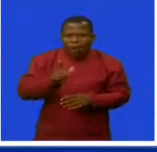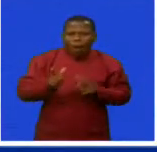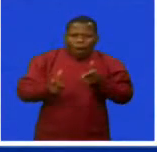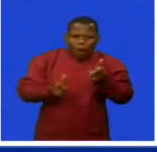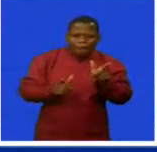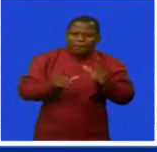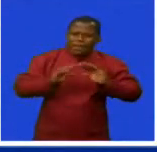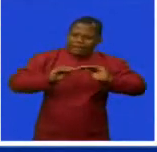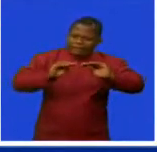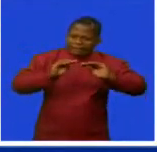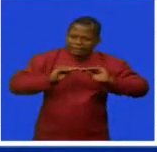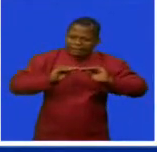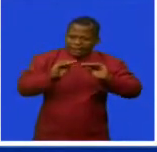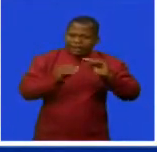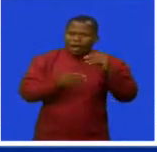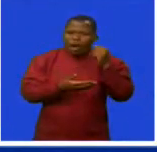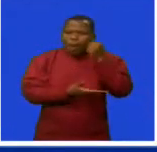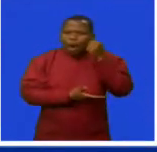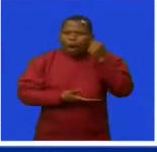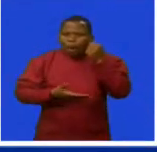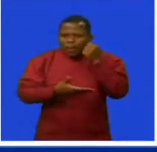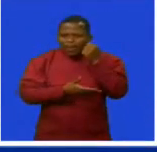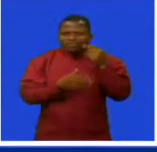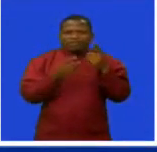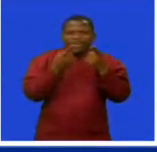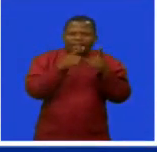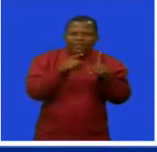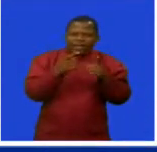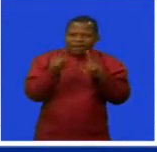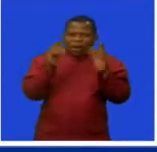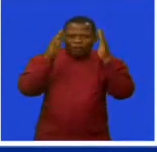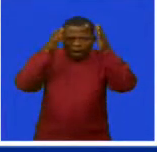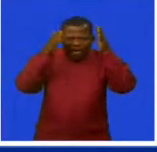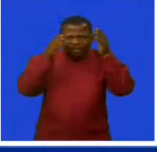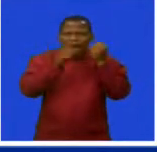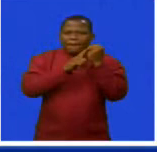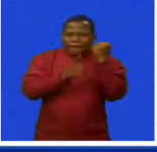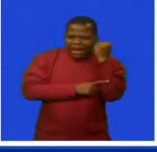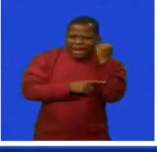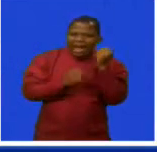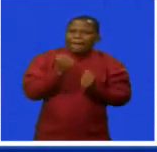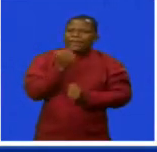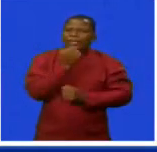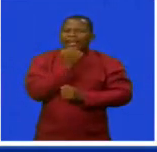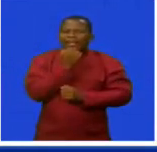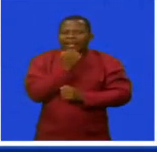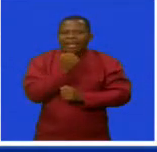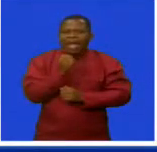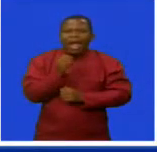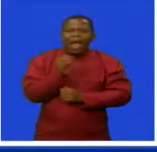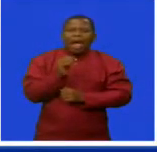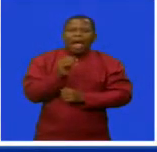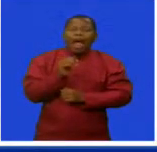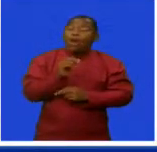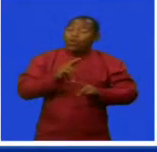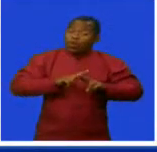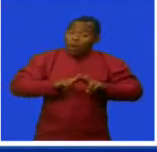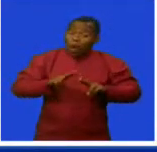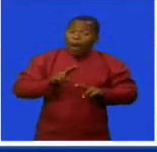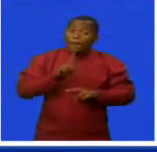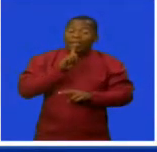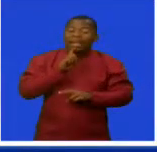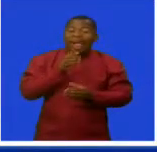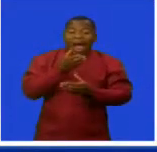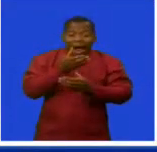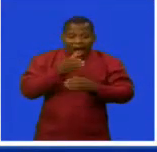other communities kungabi into yamba banemanzi ngikhori but kube all over the country, so we're working towards that. Tinkundla